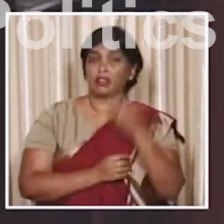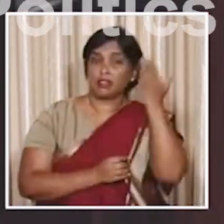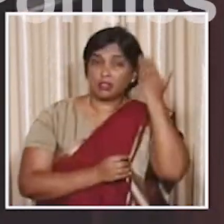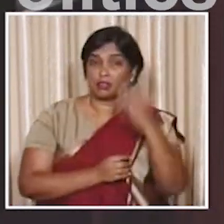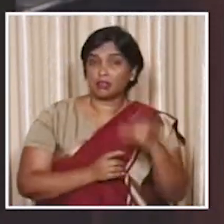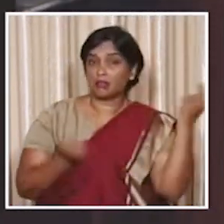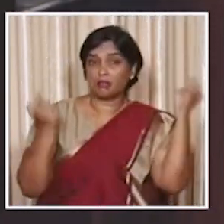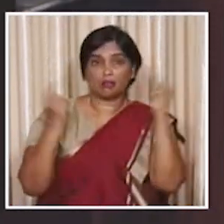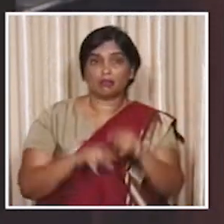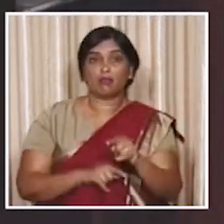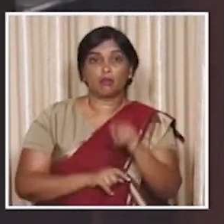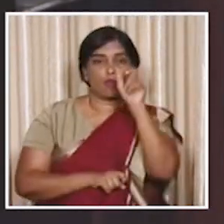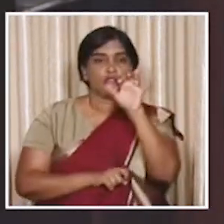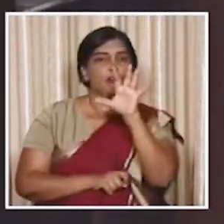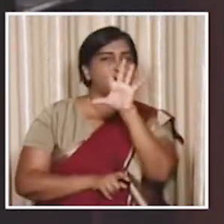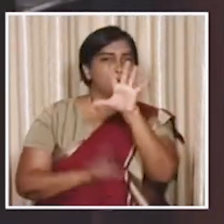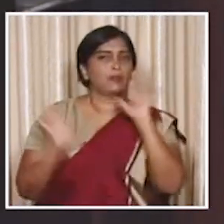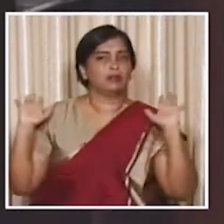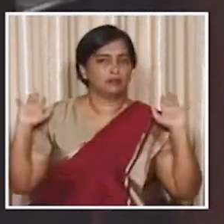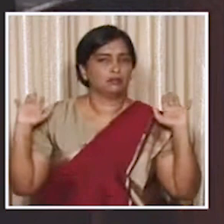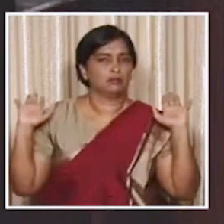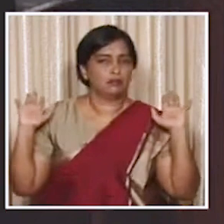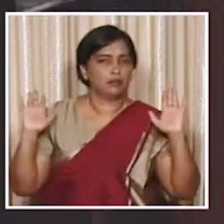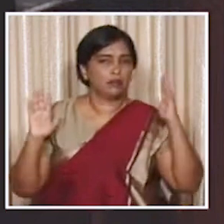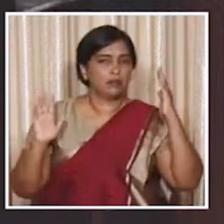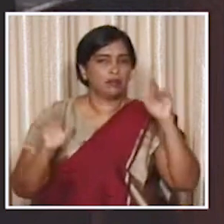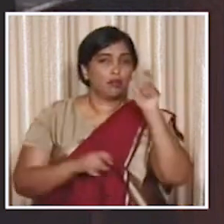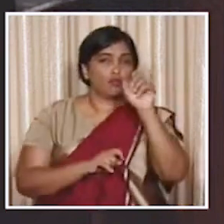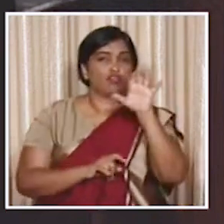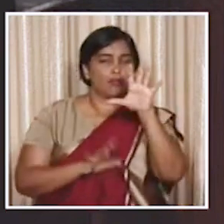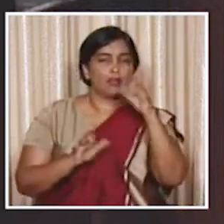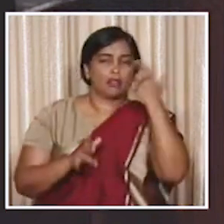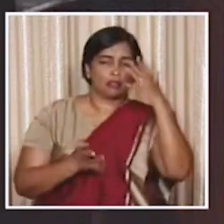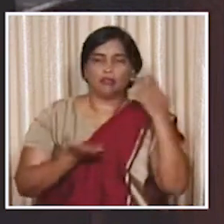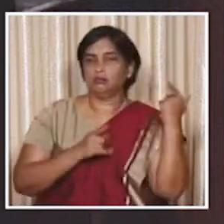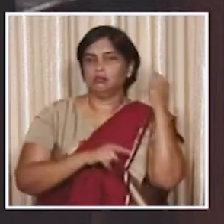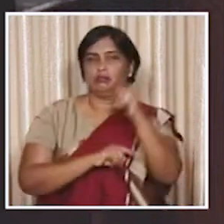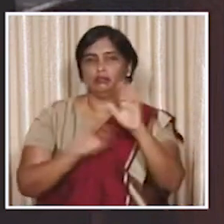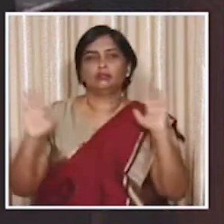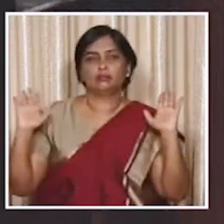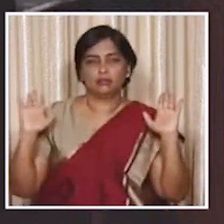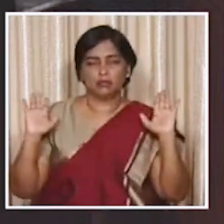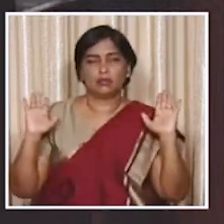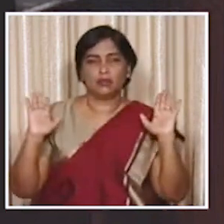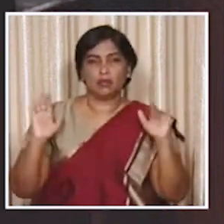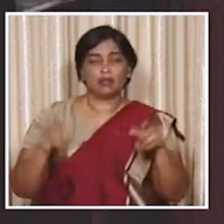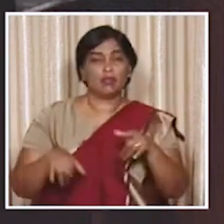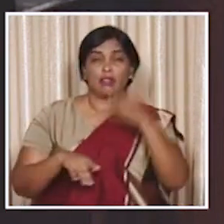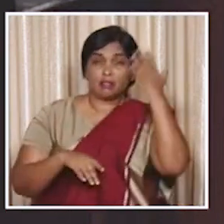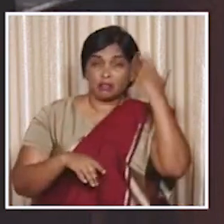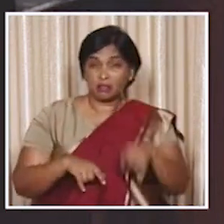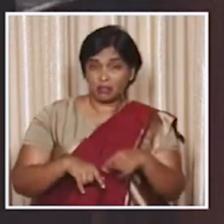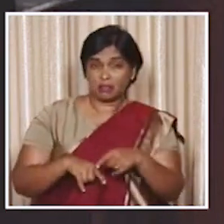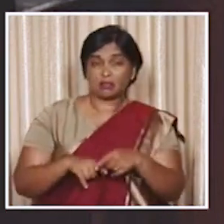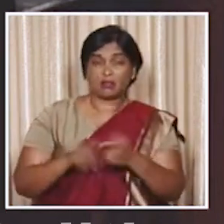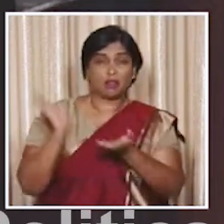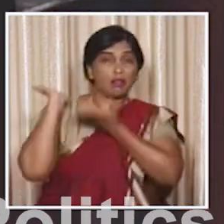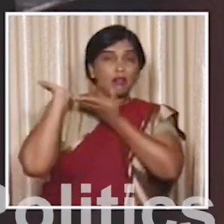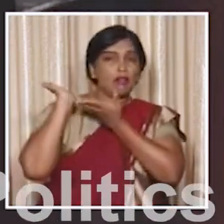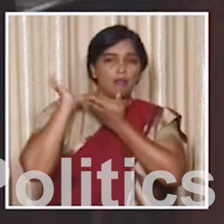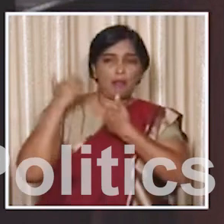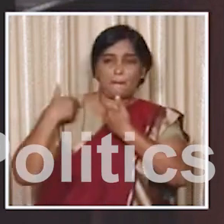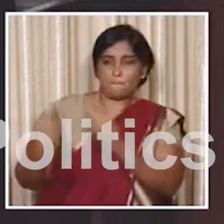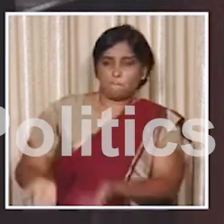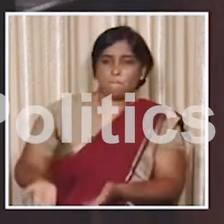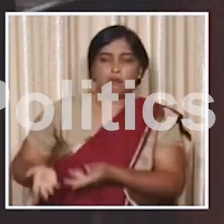මරණයට සහභාගී වෙන්න පුළුවන් පස් දෙනාටයි. ඒ මරණ පස් දෙනාටයි සහභාගී වෙන්න පුළුවන්. ඊළඟට කියනවා මේ මරණය ධර්මවල කෂ්ටෙන්